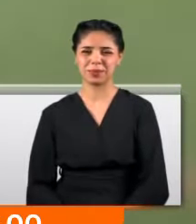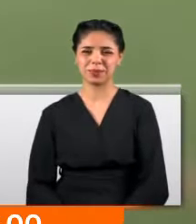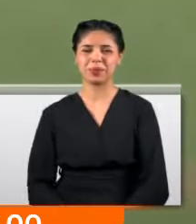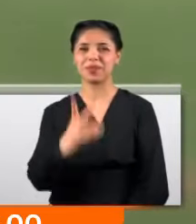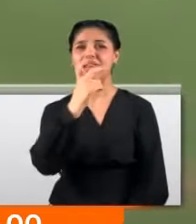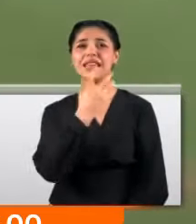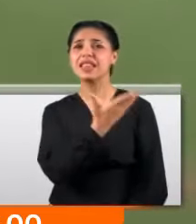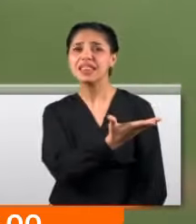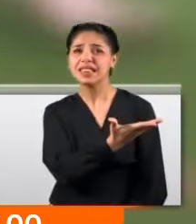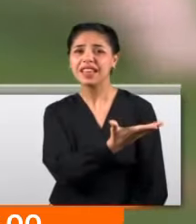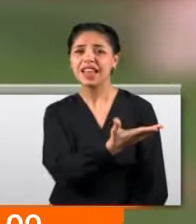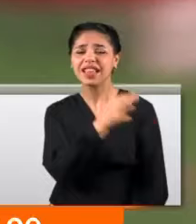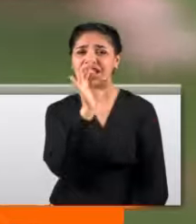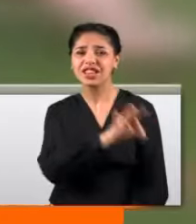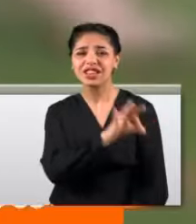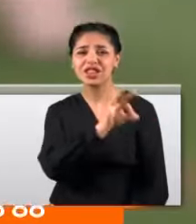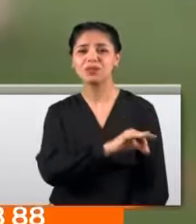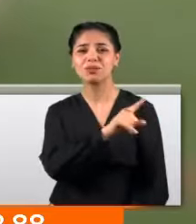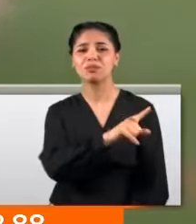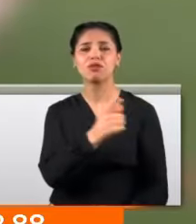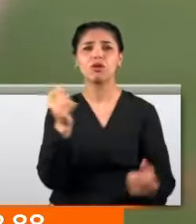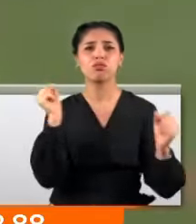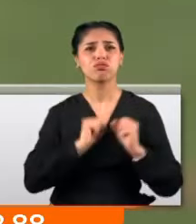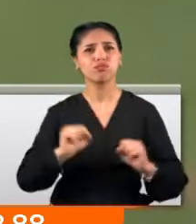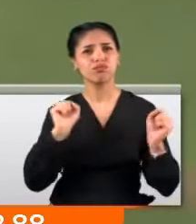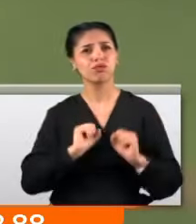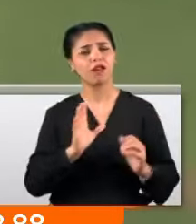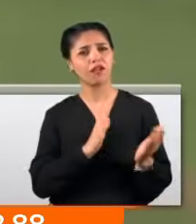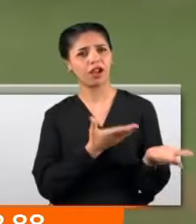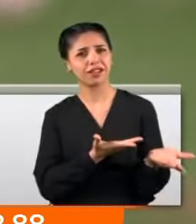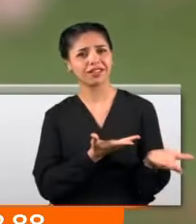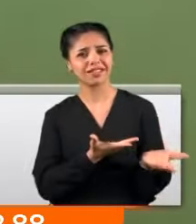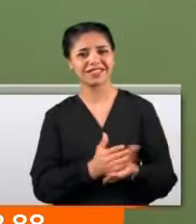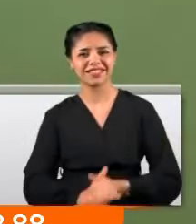İki yaşında olmasına rağmen şimdiden free kick çalışıyor.